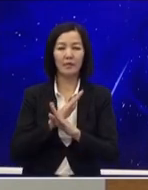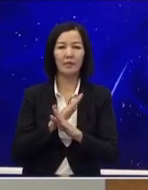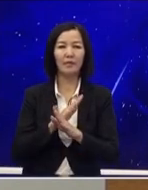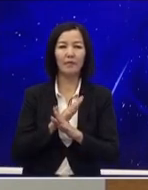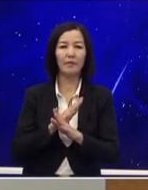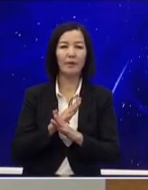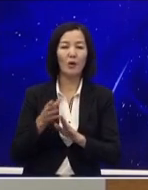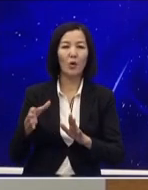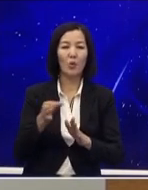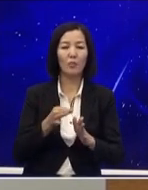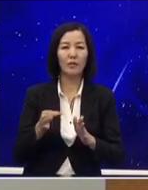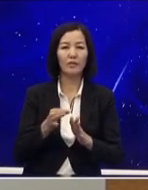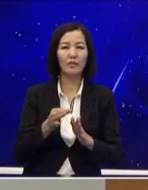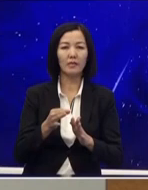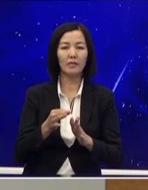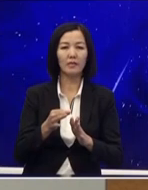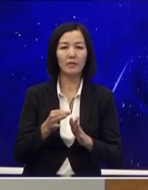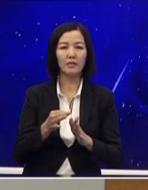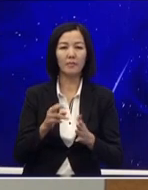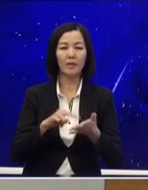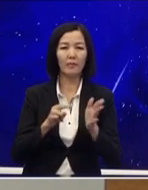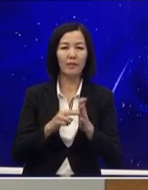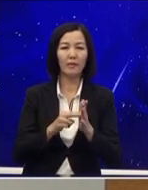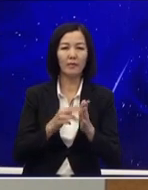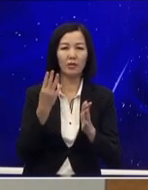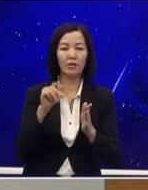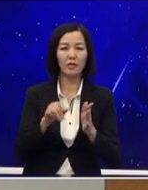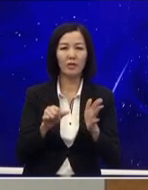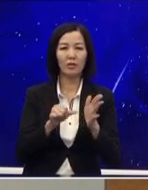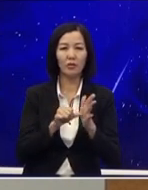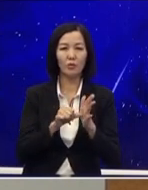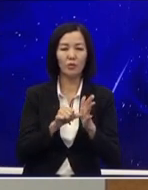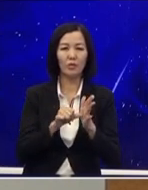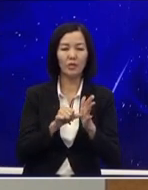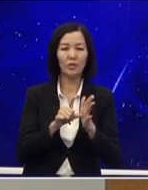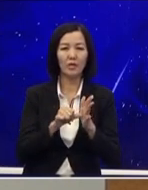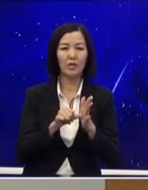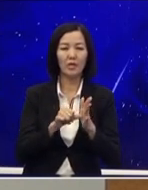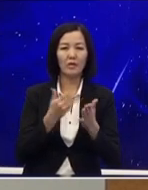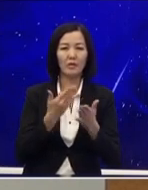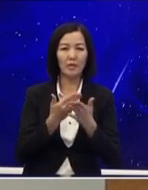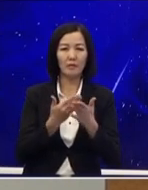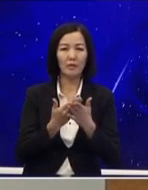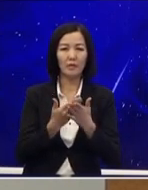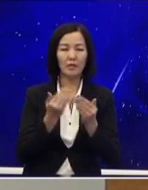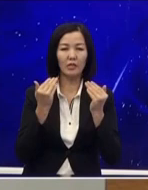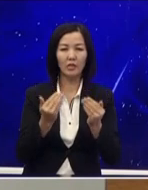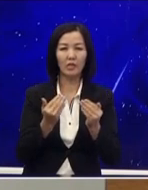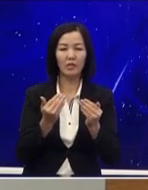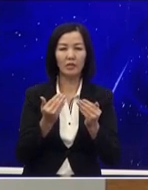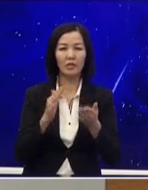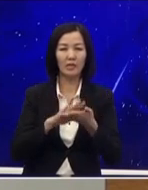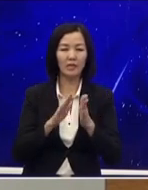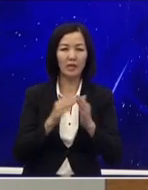составил 5,61, при плане 4,06. Соответственно, показатель тоже данный не достигается.